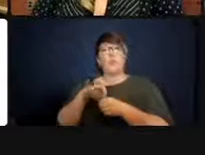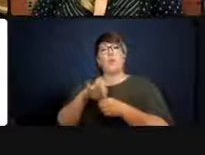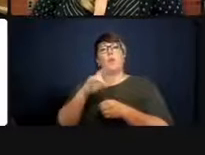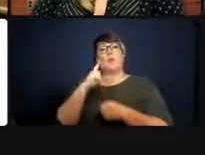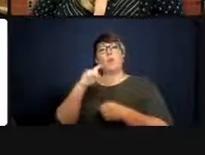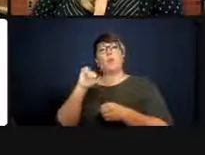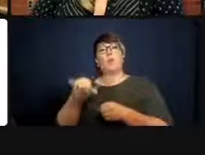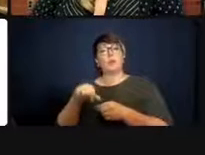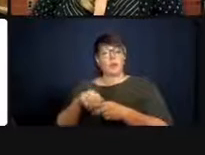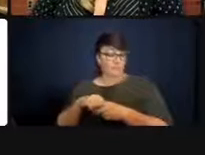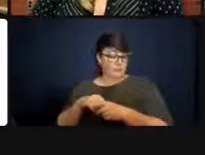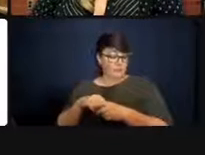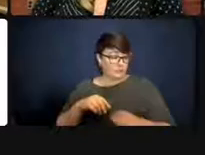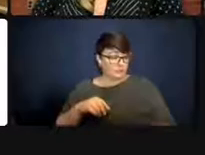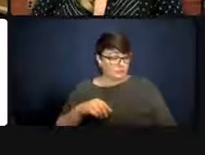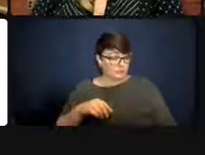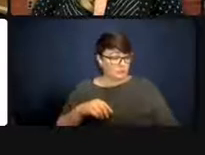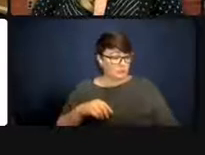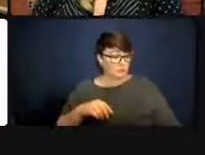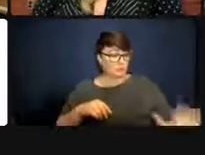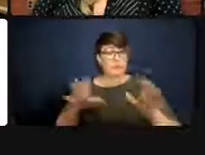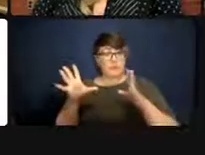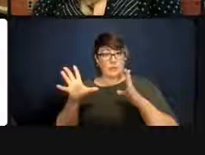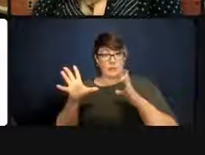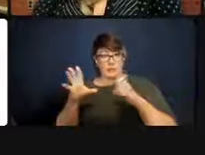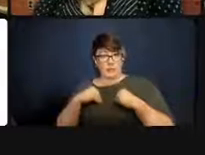الذي سنصوت حوله